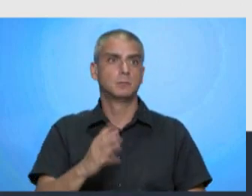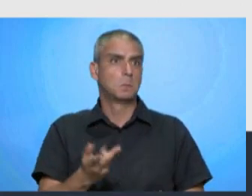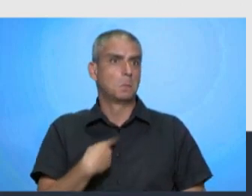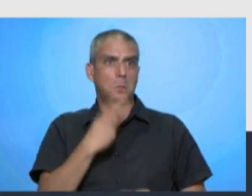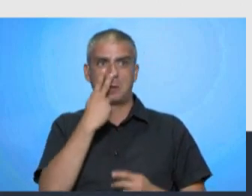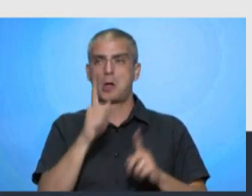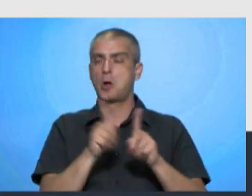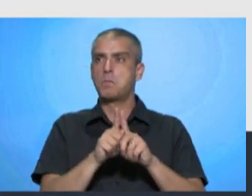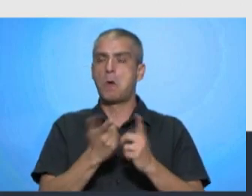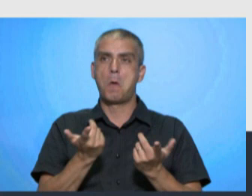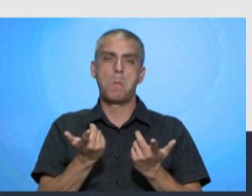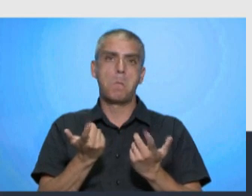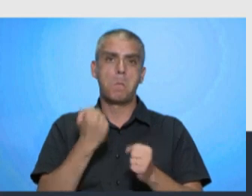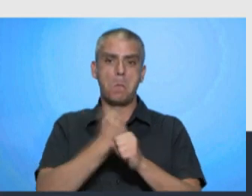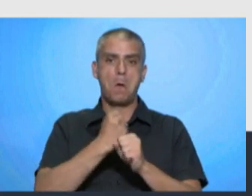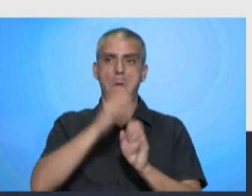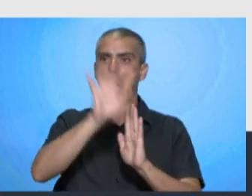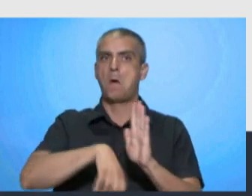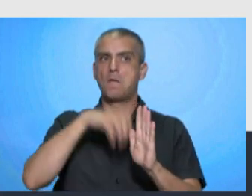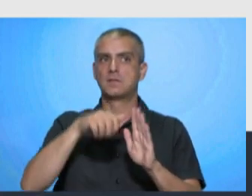כמו עבודות